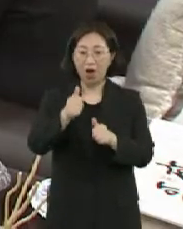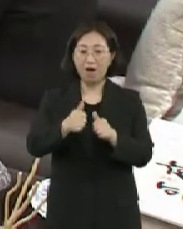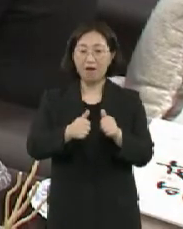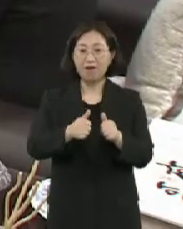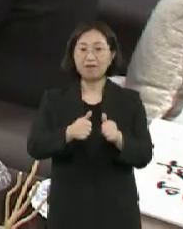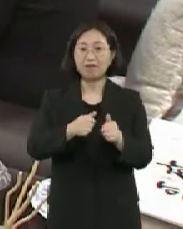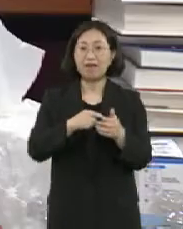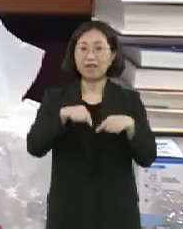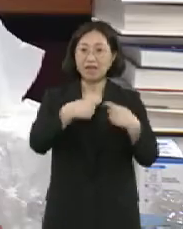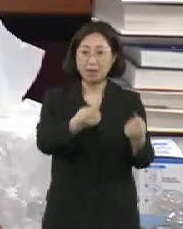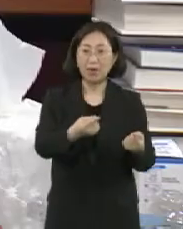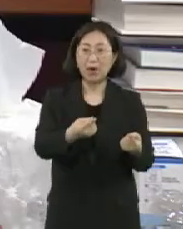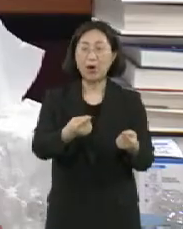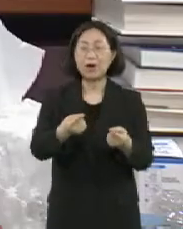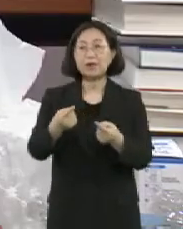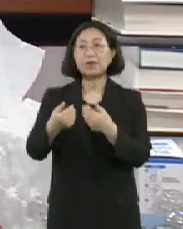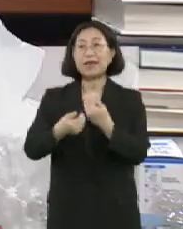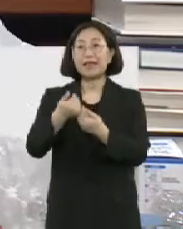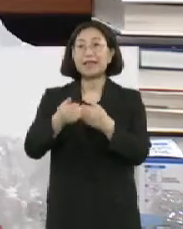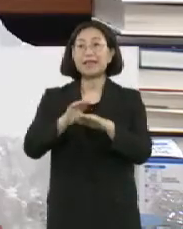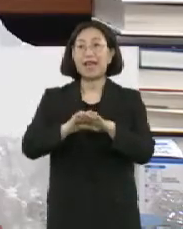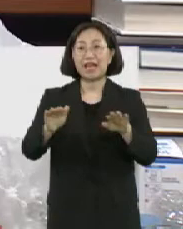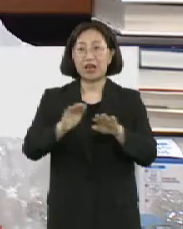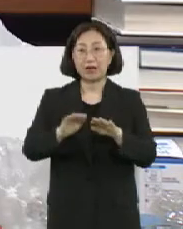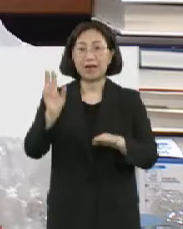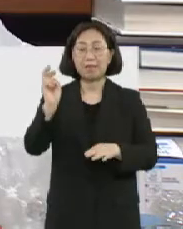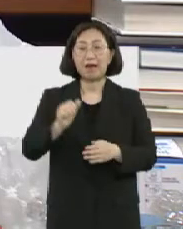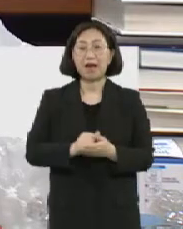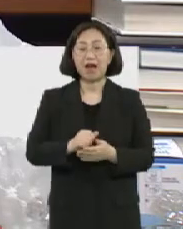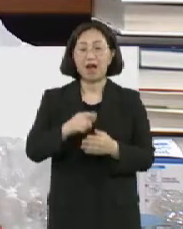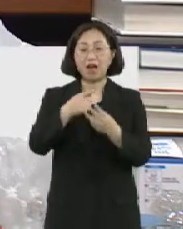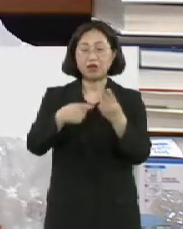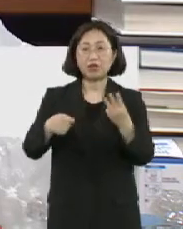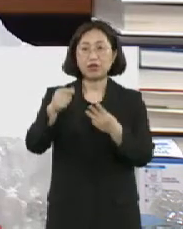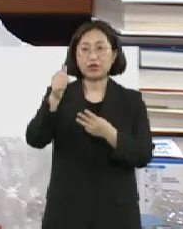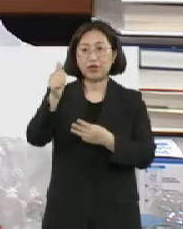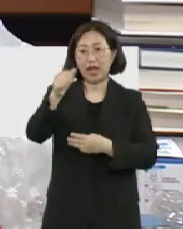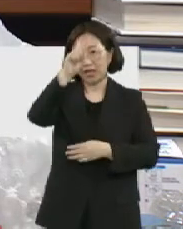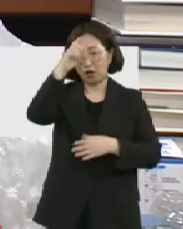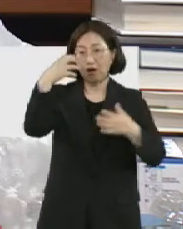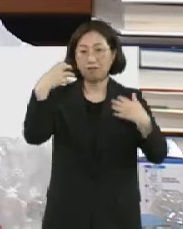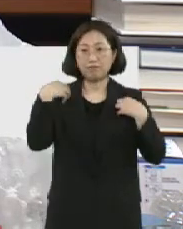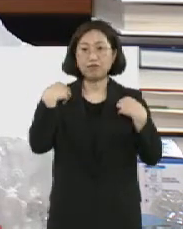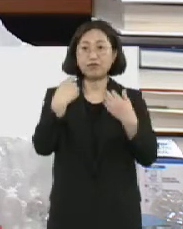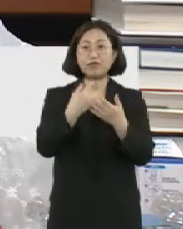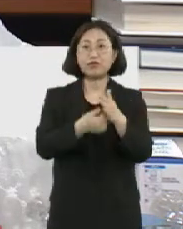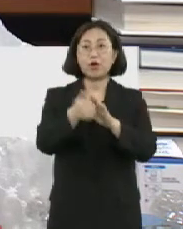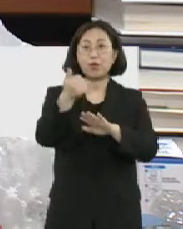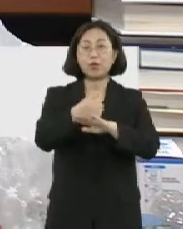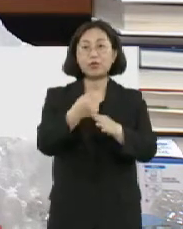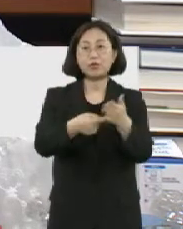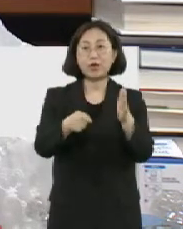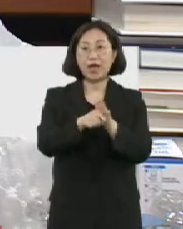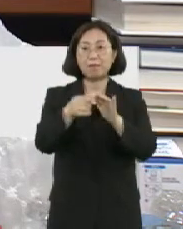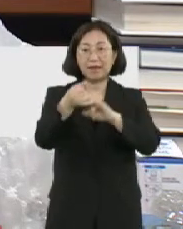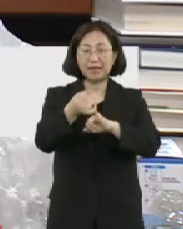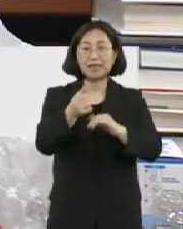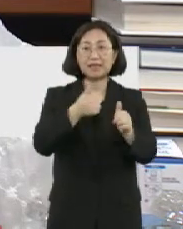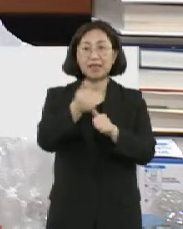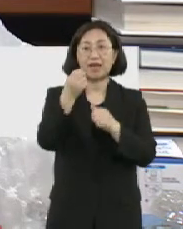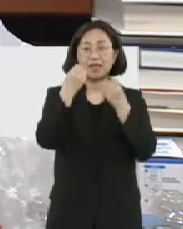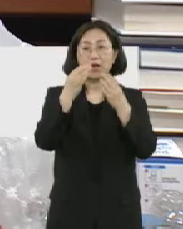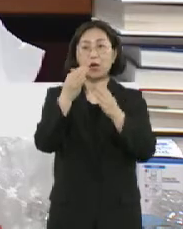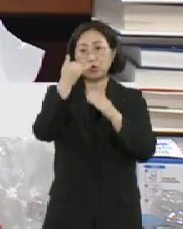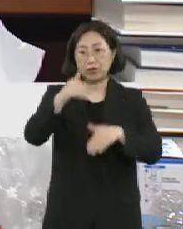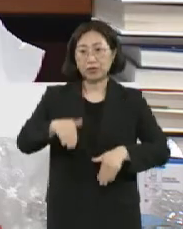분위기입니다 윤성열 정보 에어 선거를 위하여 반드시 승리하여 새로 충남 시대를 어여 가에